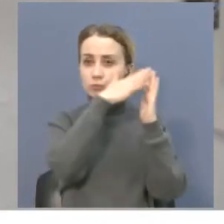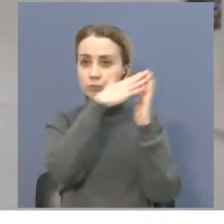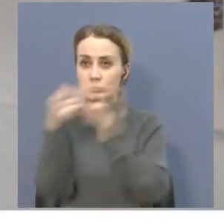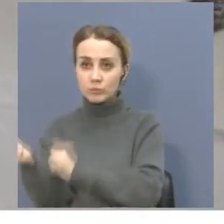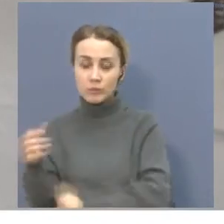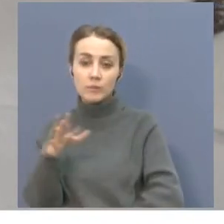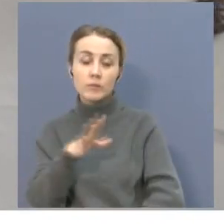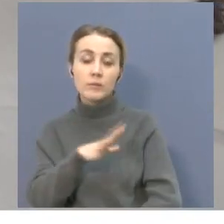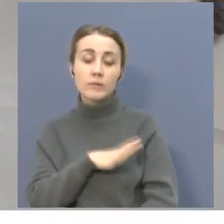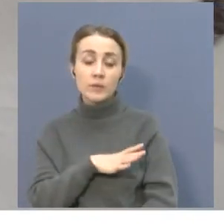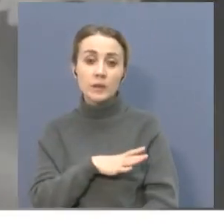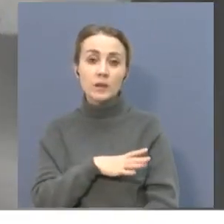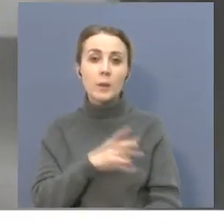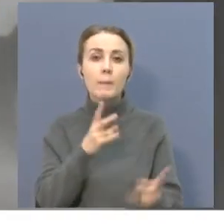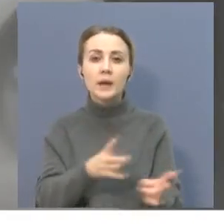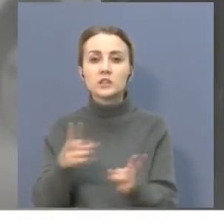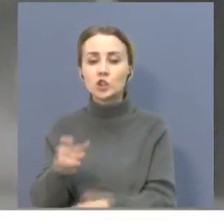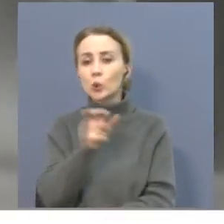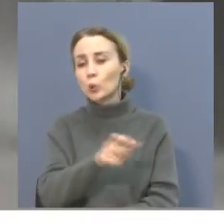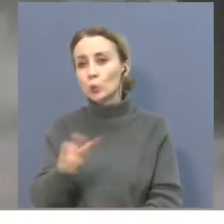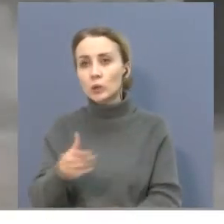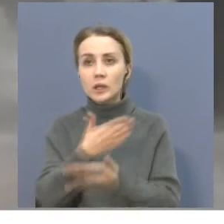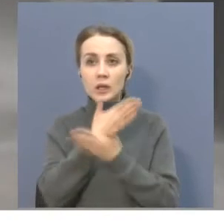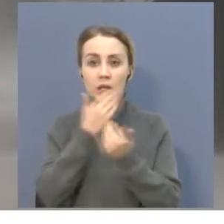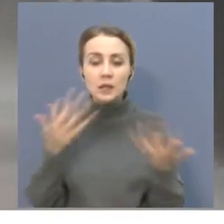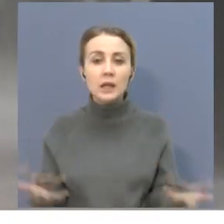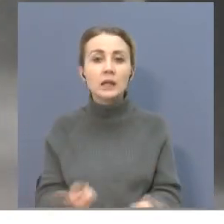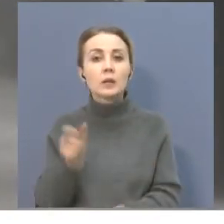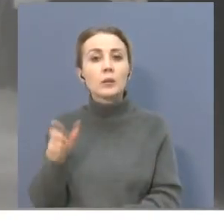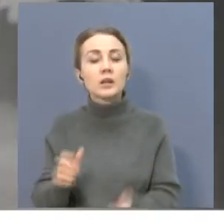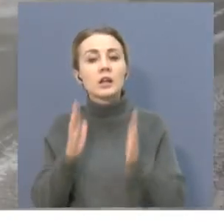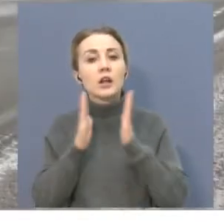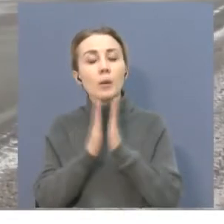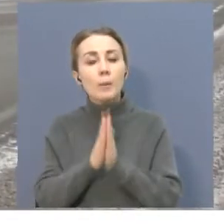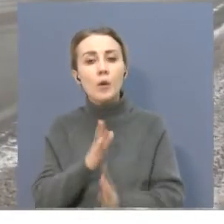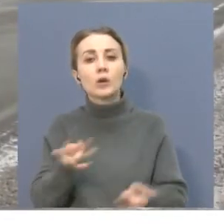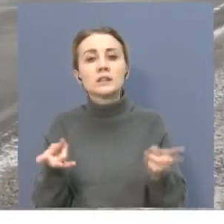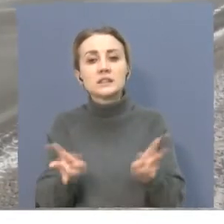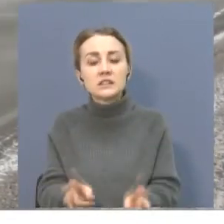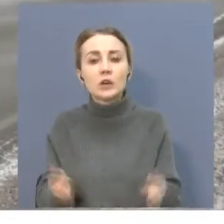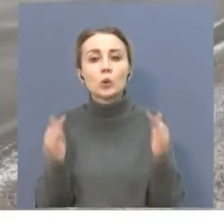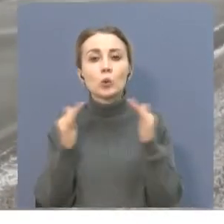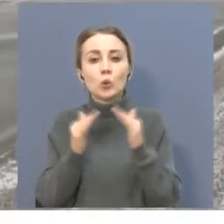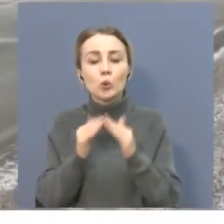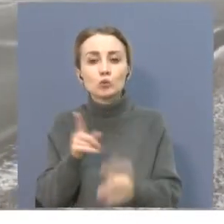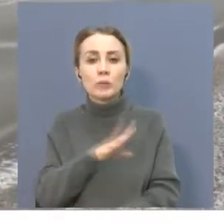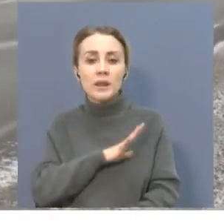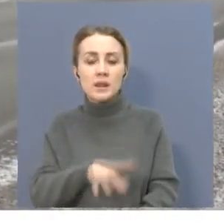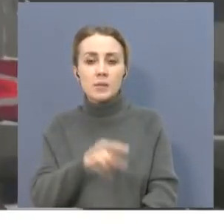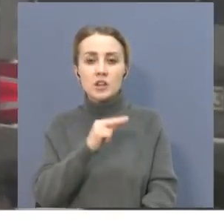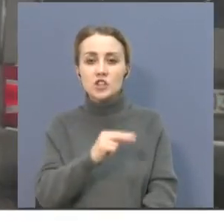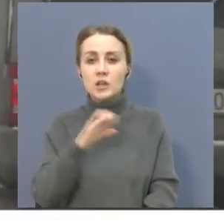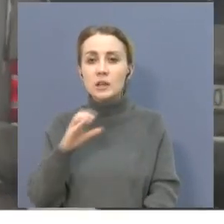болғанда зардап шеккендер жоқ. Құтқарушылар төтенше жағдайлардың алдын алу мақсатында осы күндері тұрғындардың алыс жолға